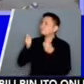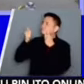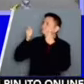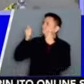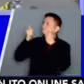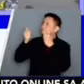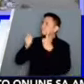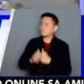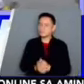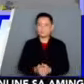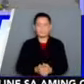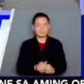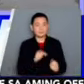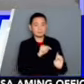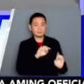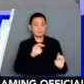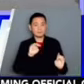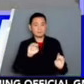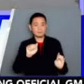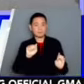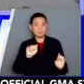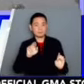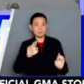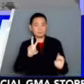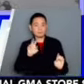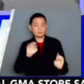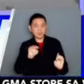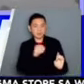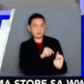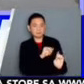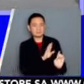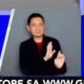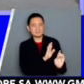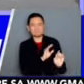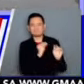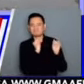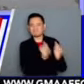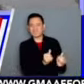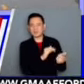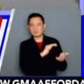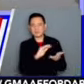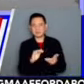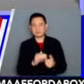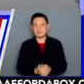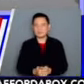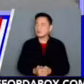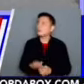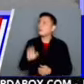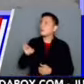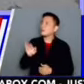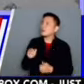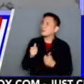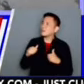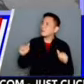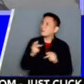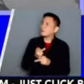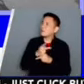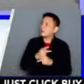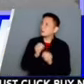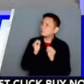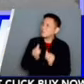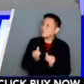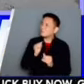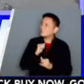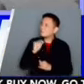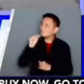hindi rin daw niya tinaas ang presyo dahil sa price freeze. Basta po bawat item, kahit pa paano tutubo po kami kayo. Sa dos,